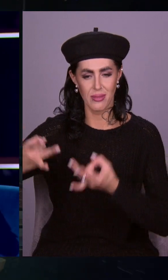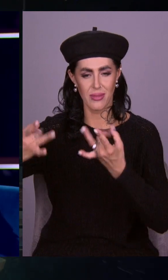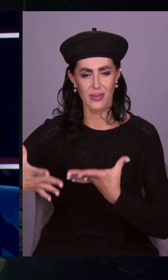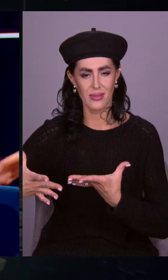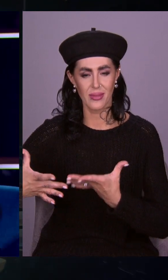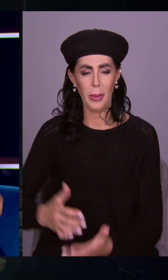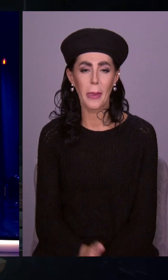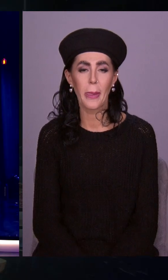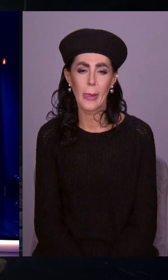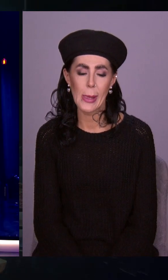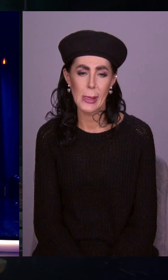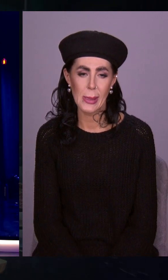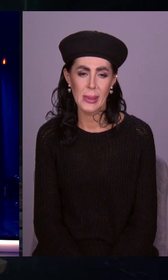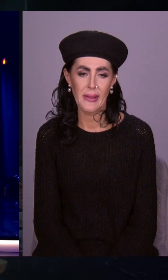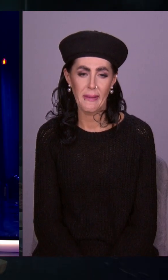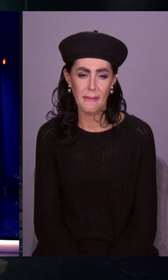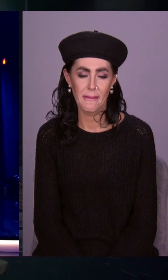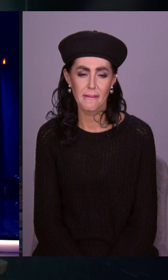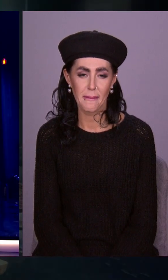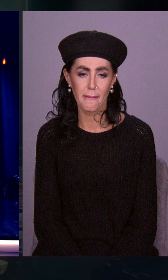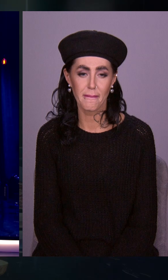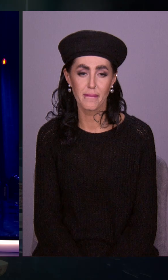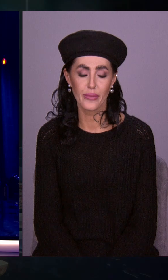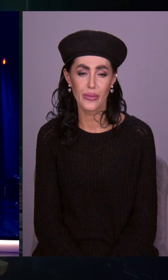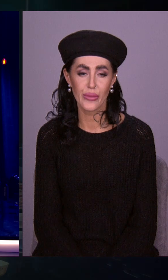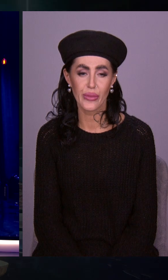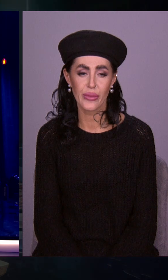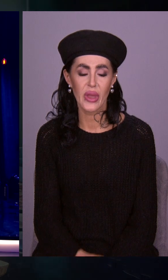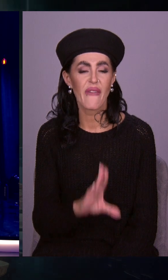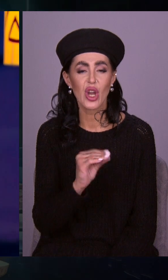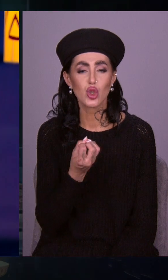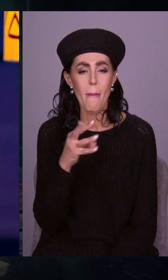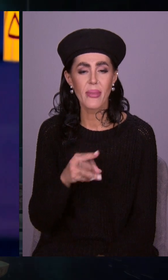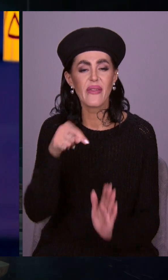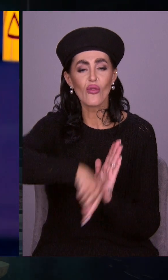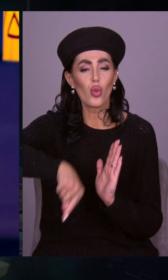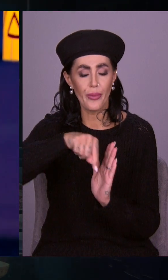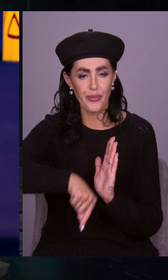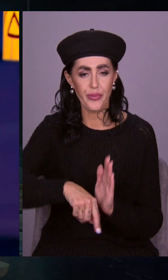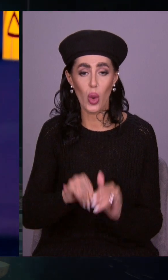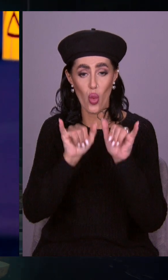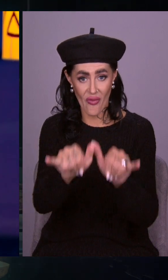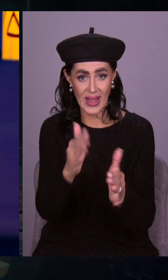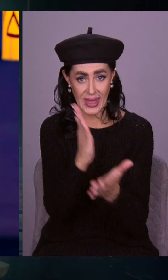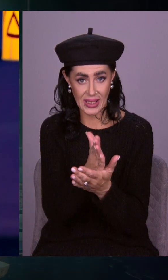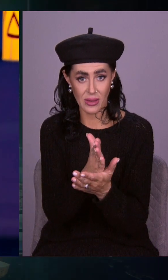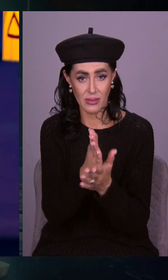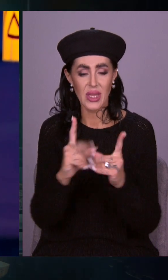А зараз ми про це і поговоримо. В чому суть? У вас є інструменти, на яких